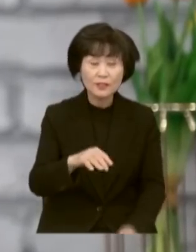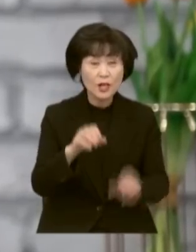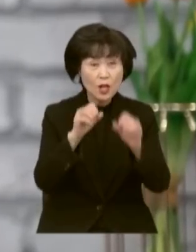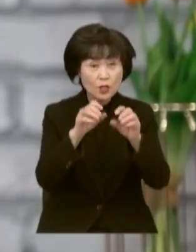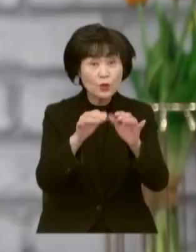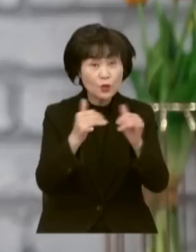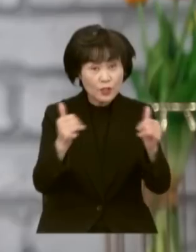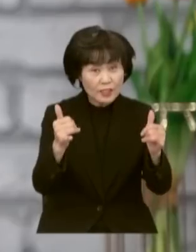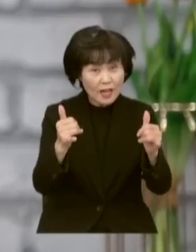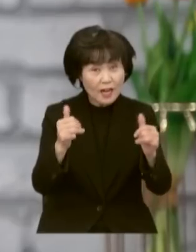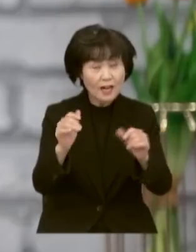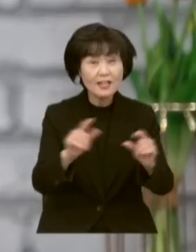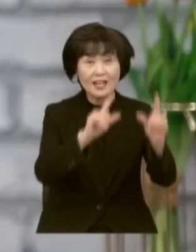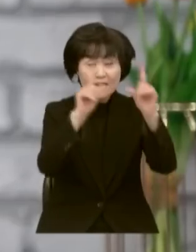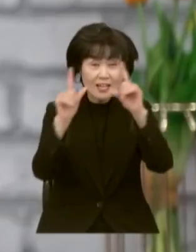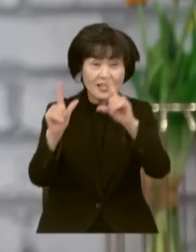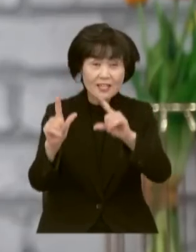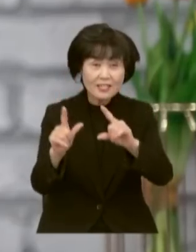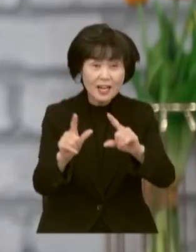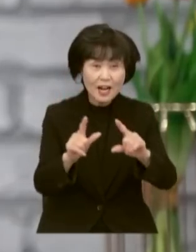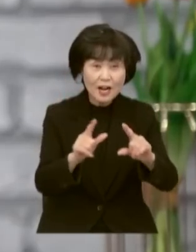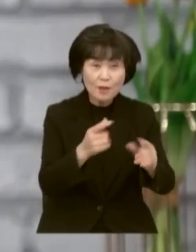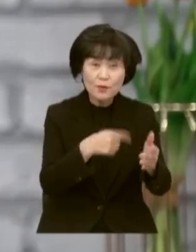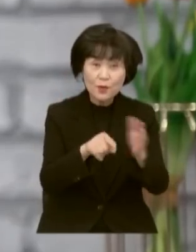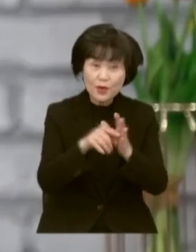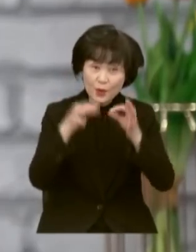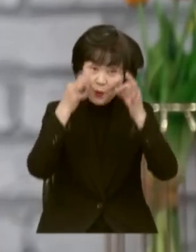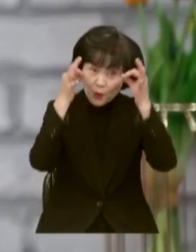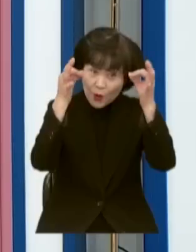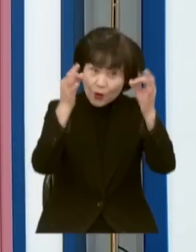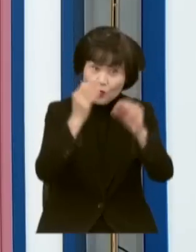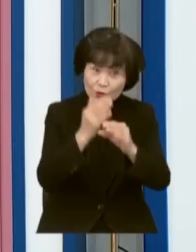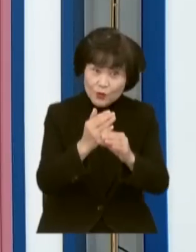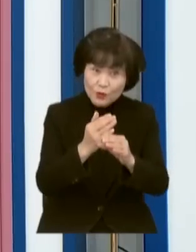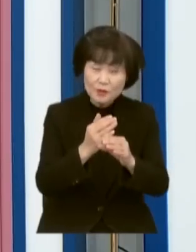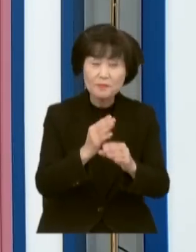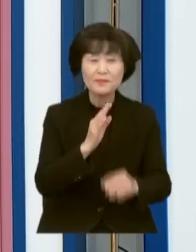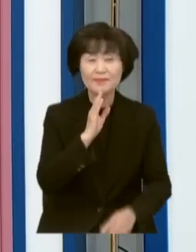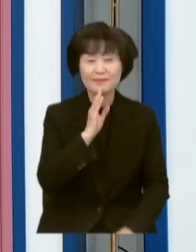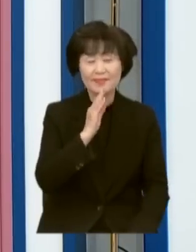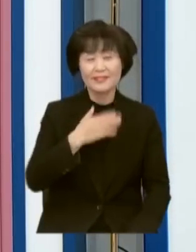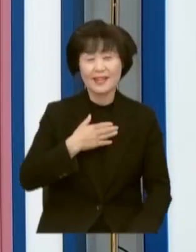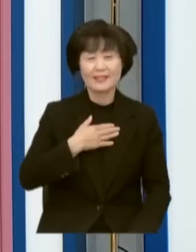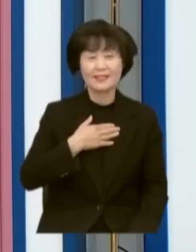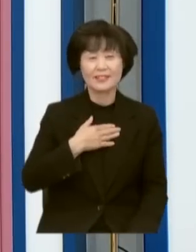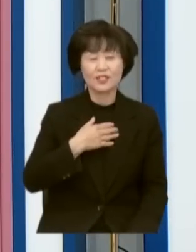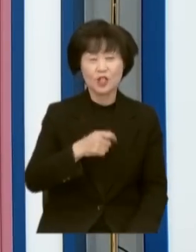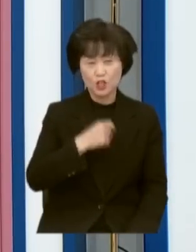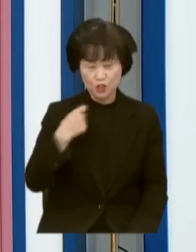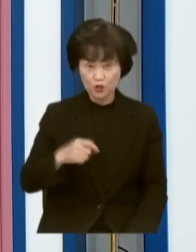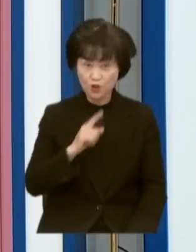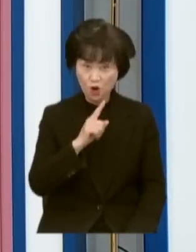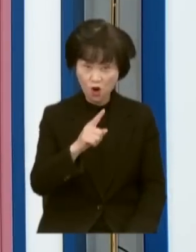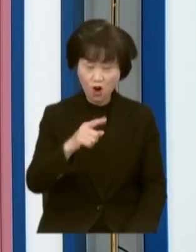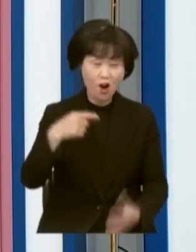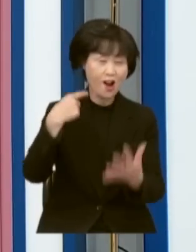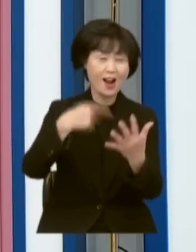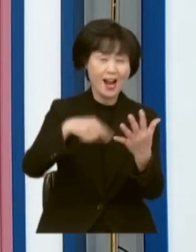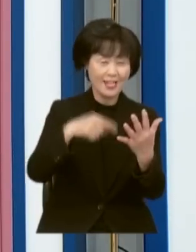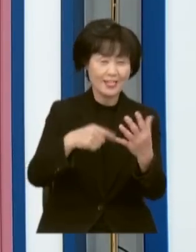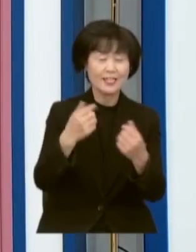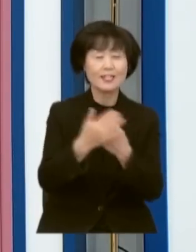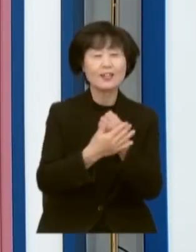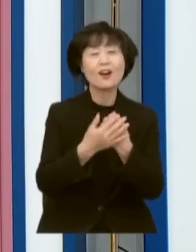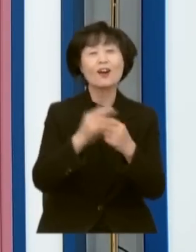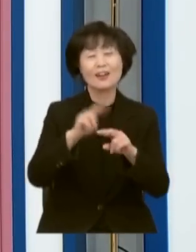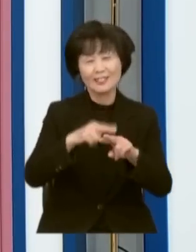어떻게 선교사의 삶을 살려고 노력하신다고요? 그러니까 저는 중국어를 가르치는 은사를 받았잖아요.